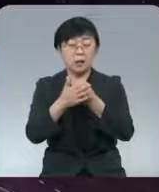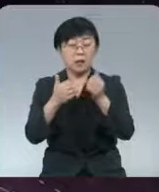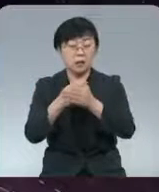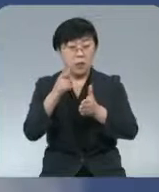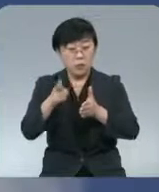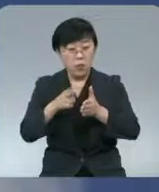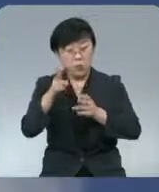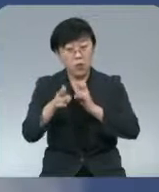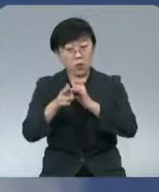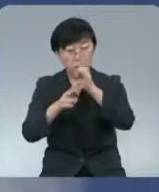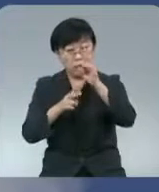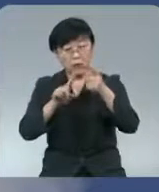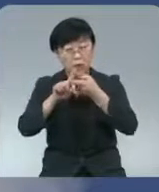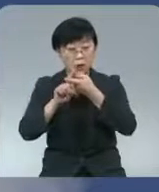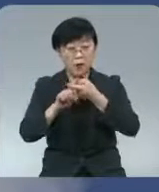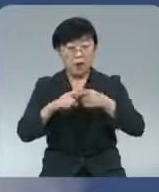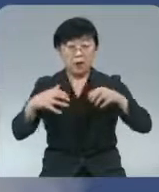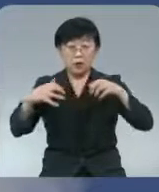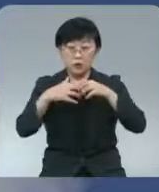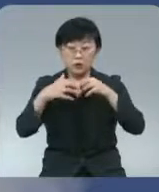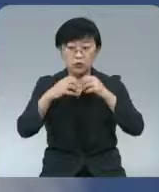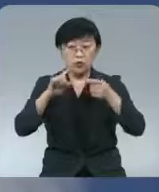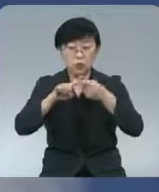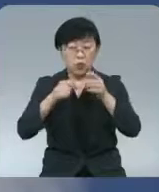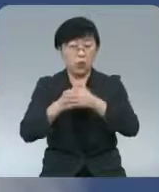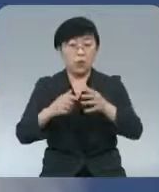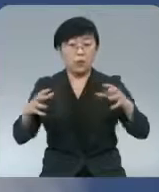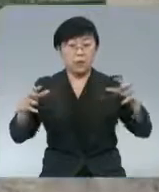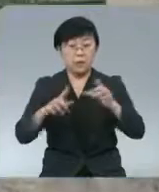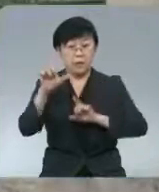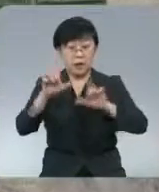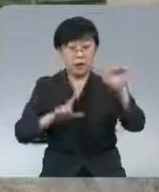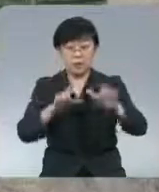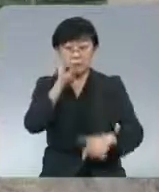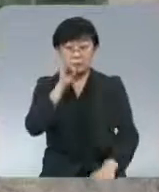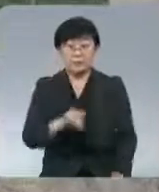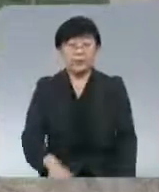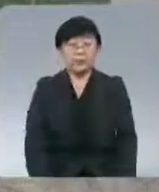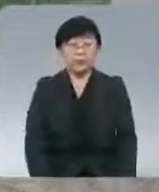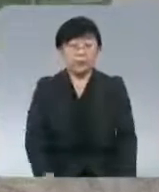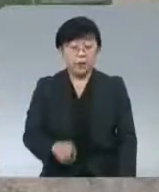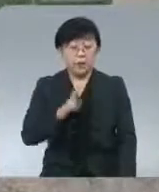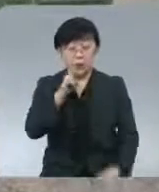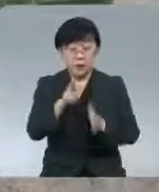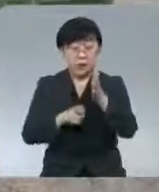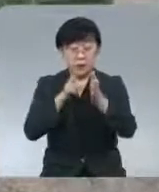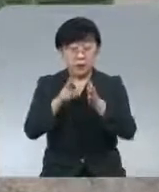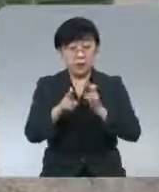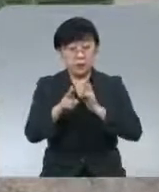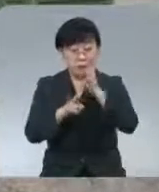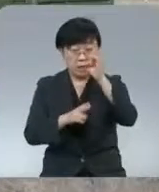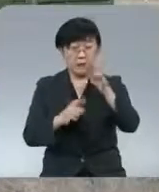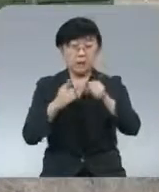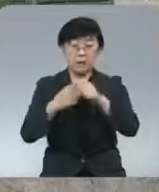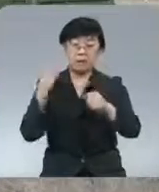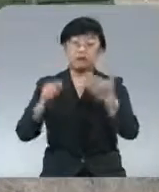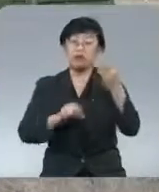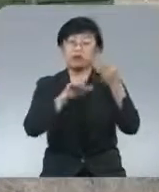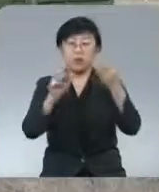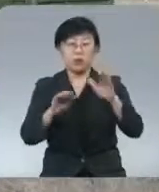với tính linh động thần tốc và tính chính xác cao tháng 9 năm ngoái miền Bắc cũng từng phóng tên lửa từ tàu hỏa